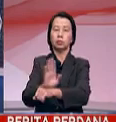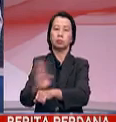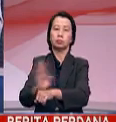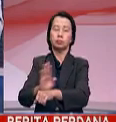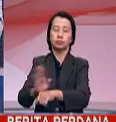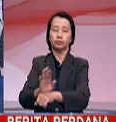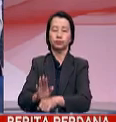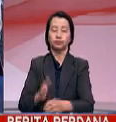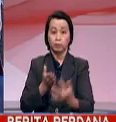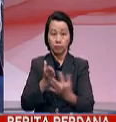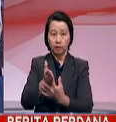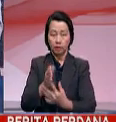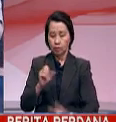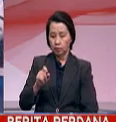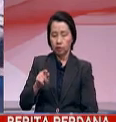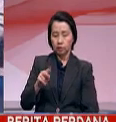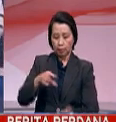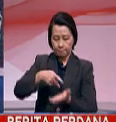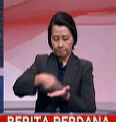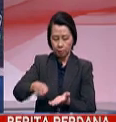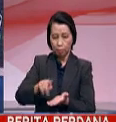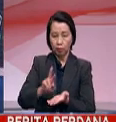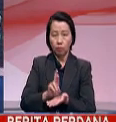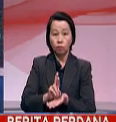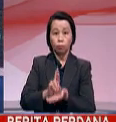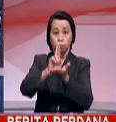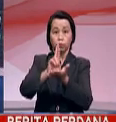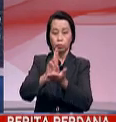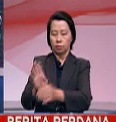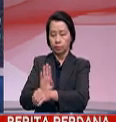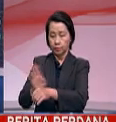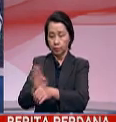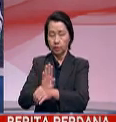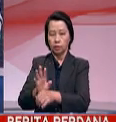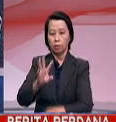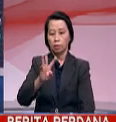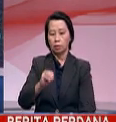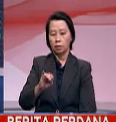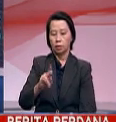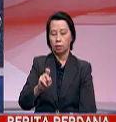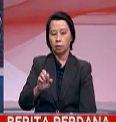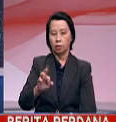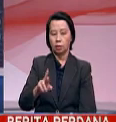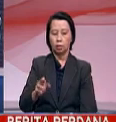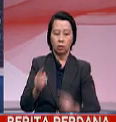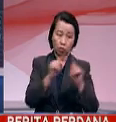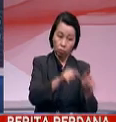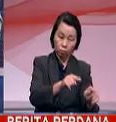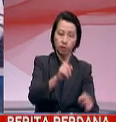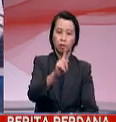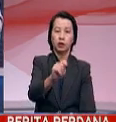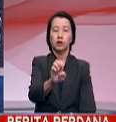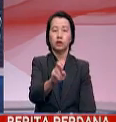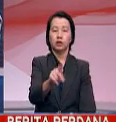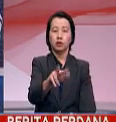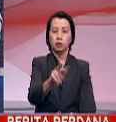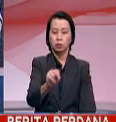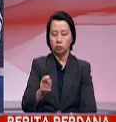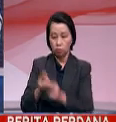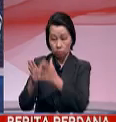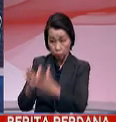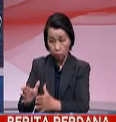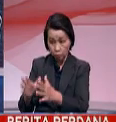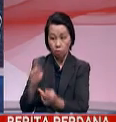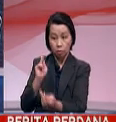perniagaan. Menerusi skim pembiayaan pemulihan perniagaan sektor mikro oleh Tekun Nasional, usahawan yang layak